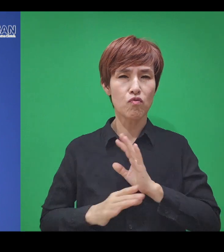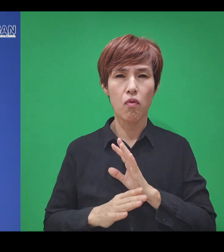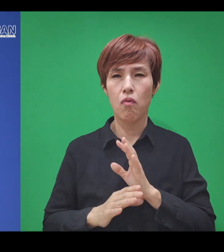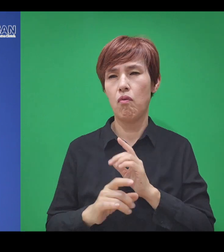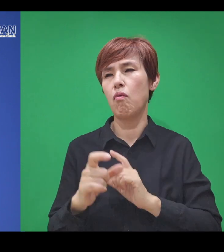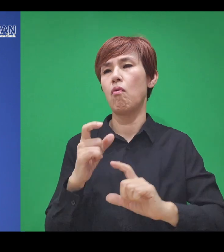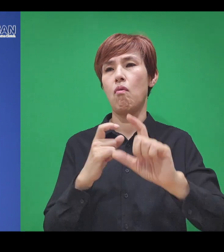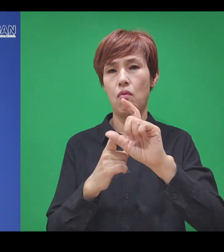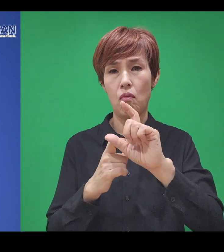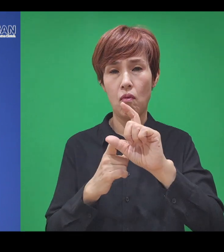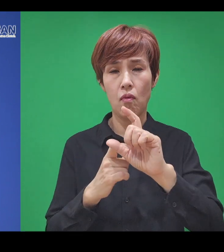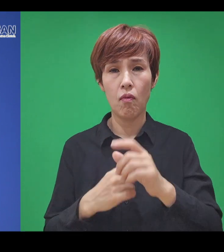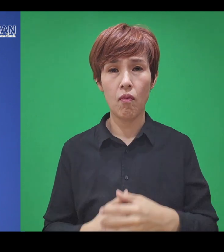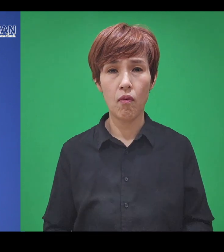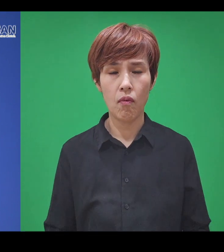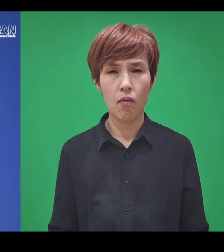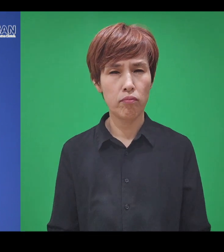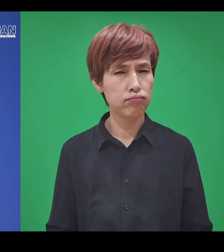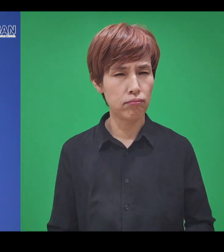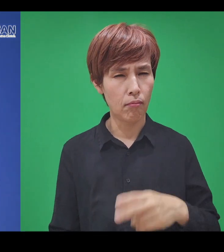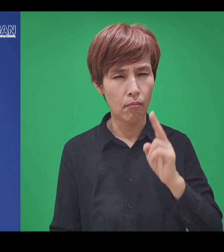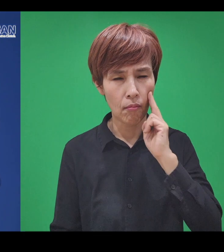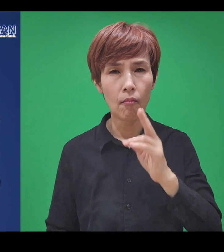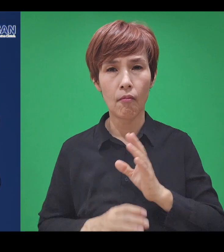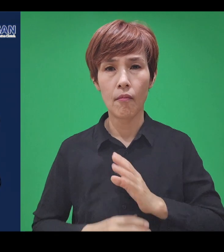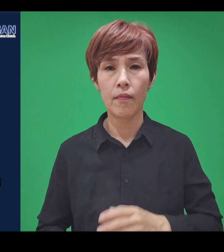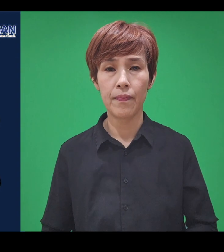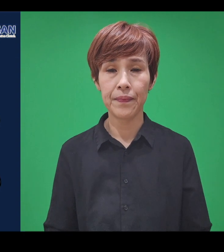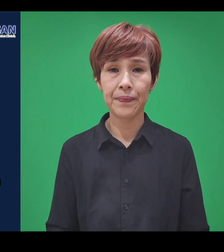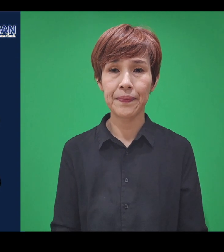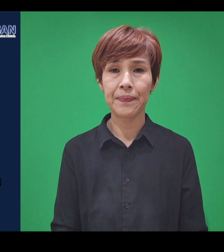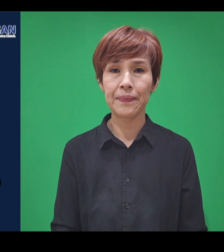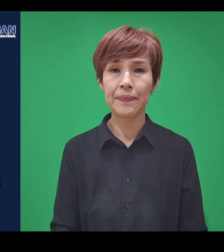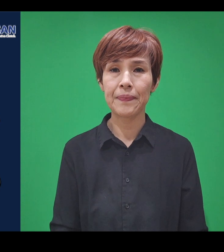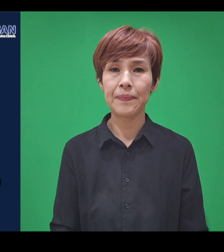마음에 두려움까지 가지게 됐어요. 확인할까요?